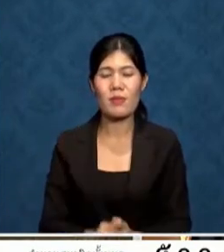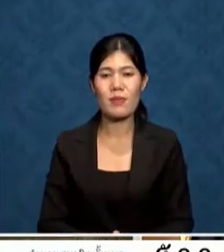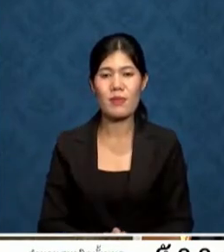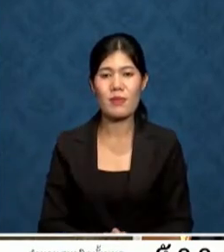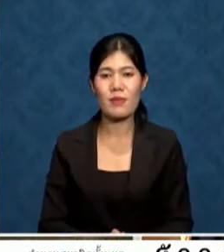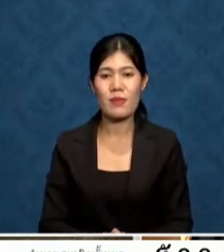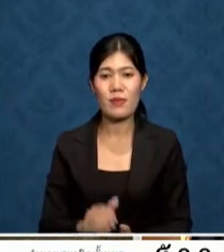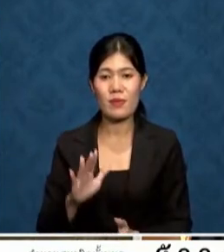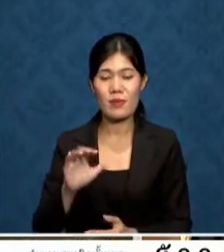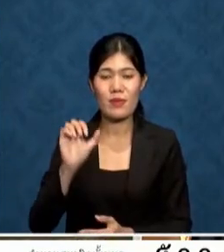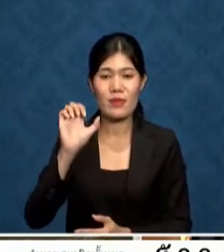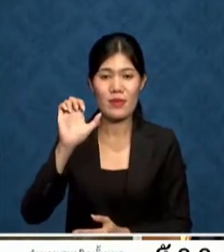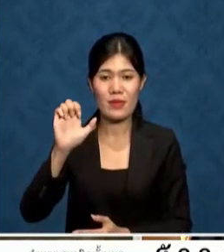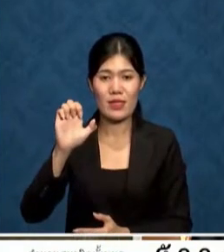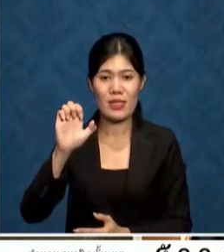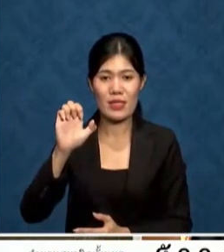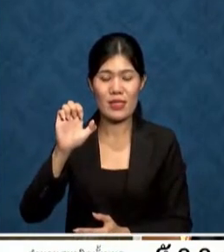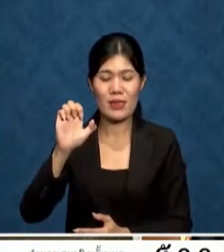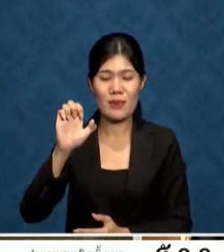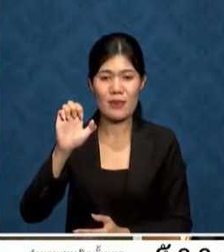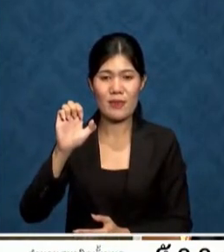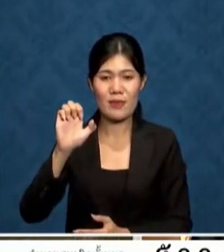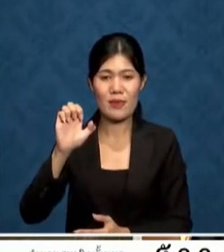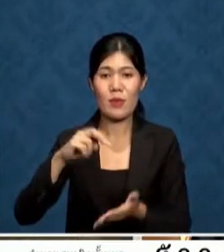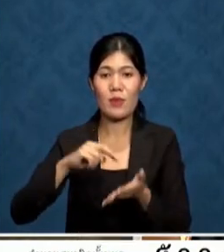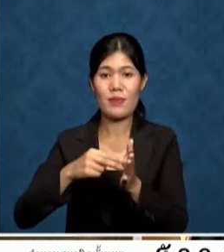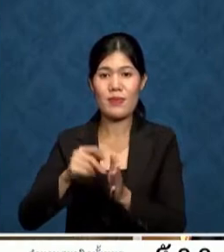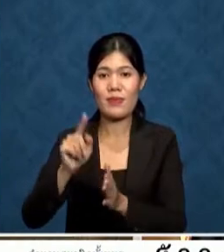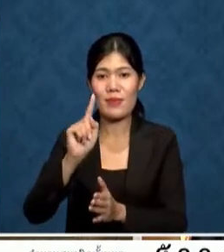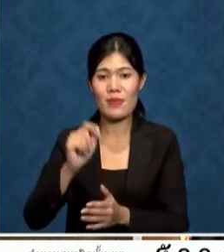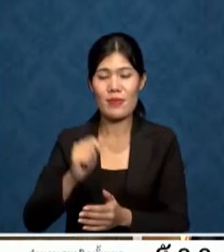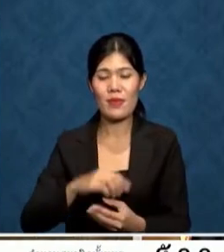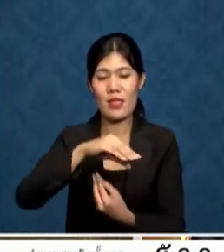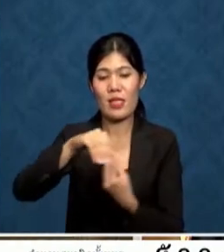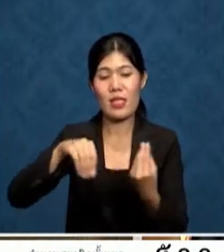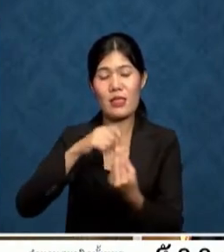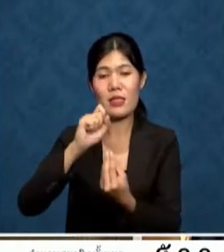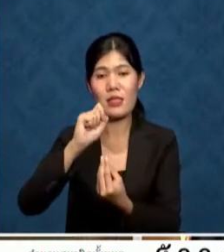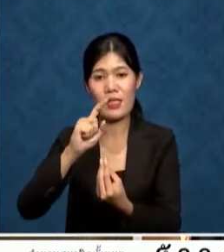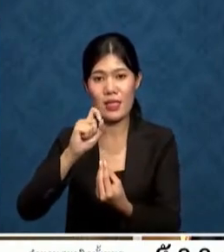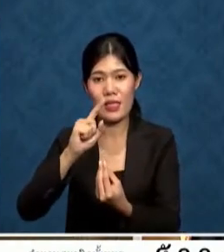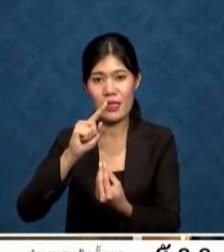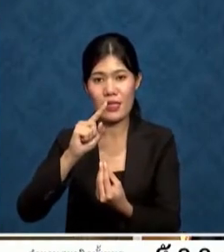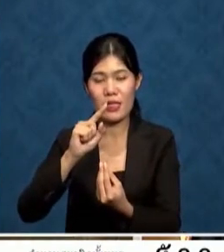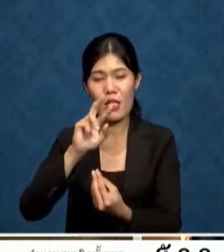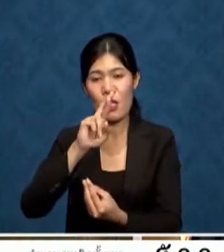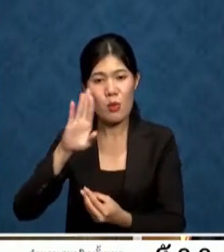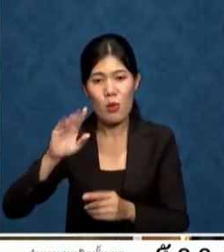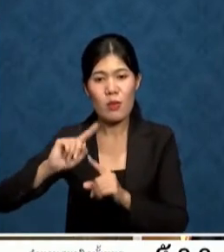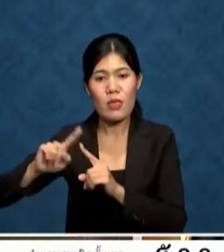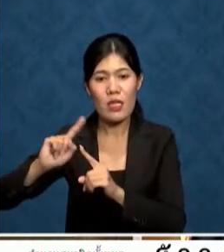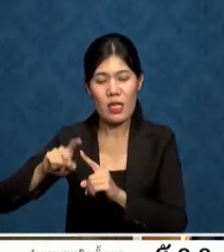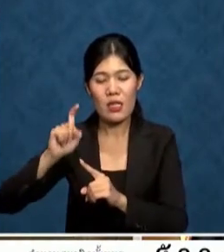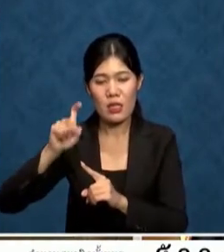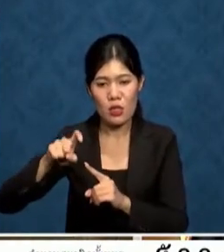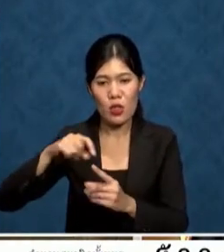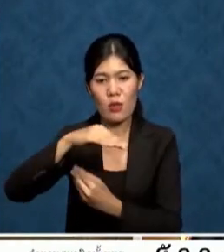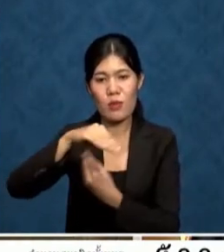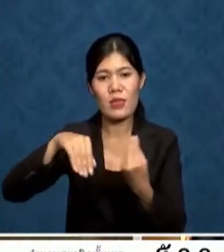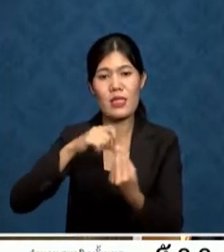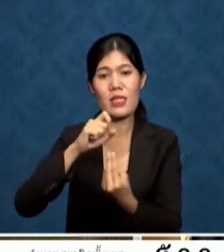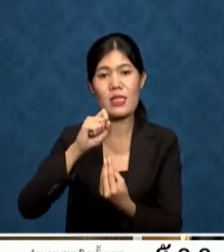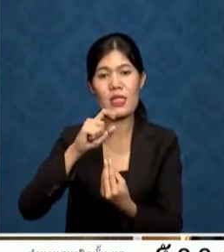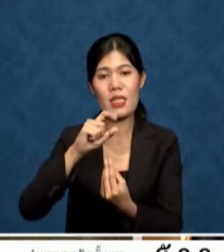Eครับคือecosystemเศรษฐกิจระบบใดก็ตามนะครับมันไม่เกิดแน่นอนถ้า ecosystemมันไม่เอื้อ